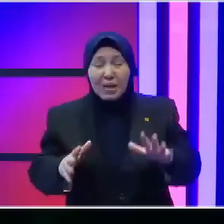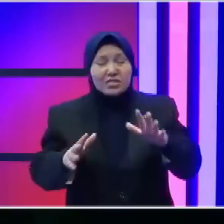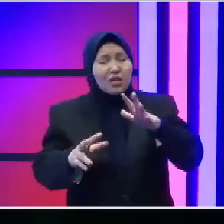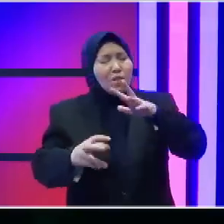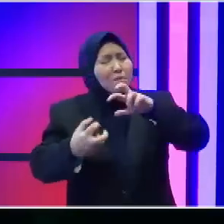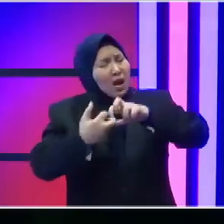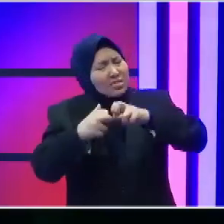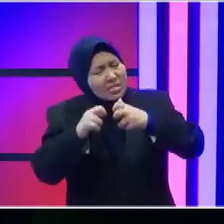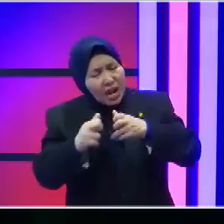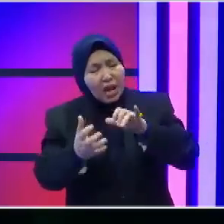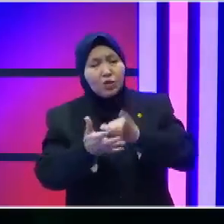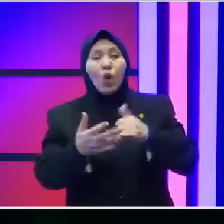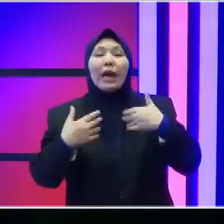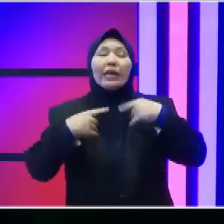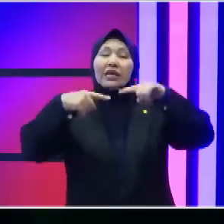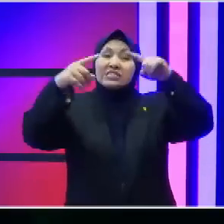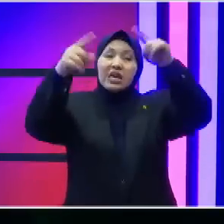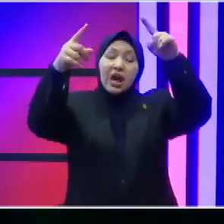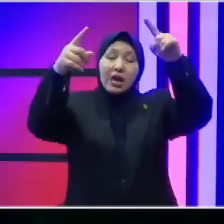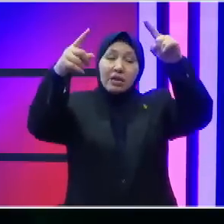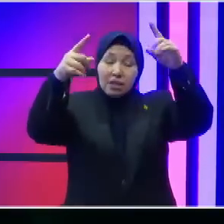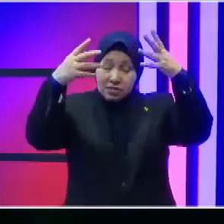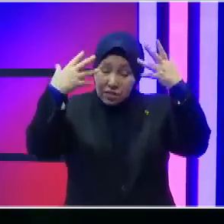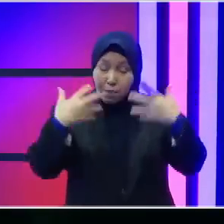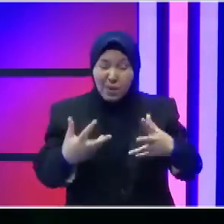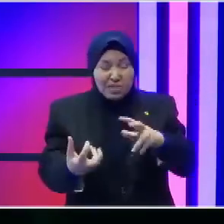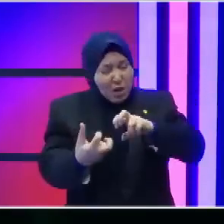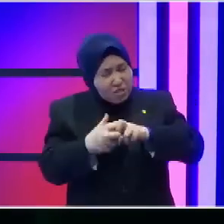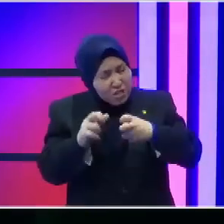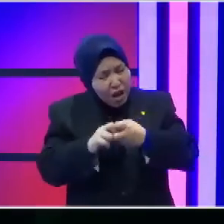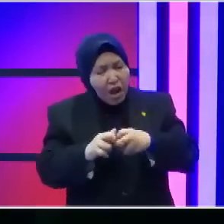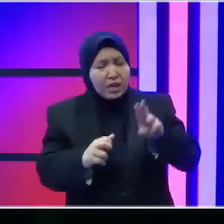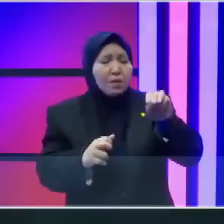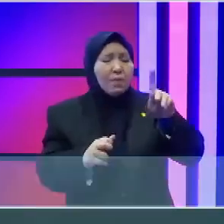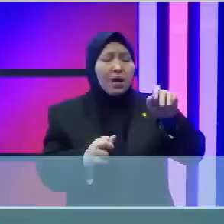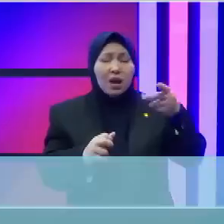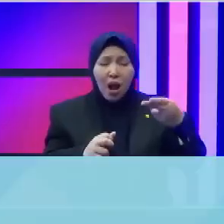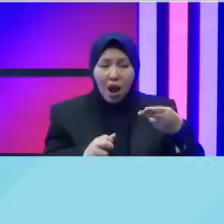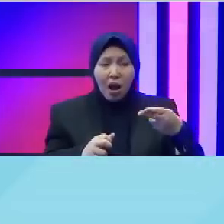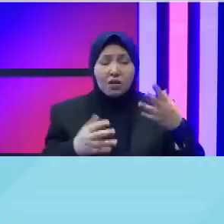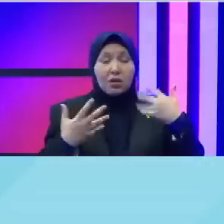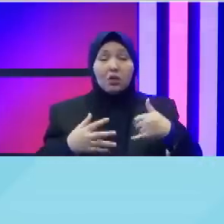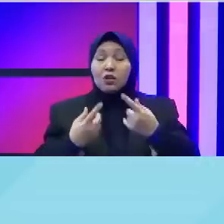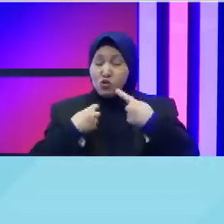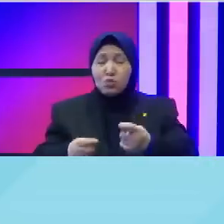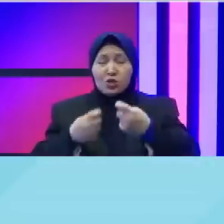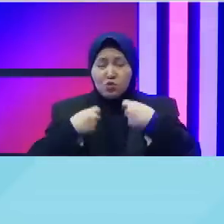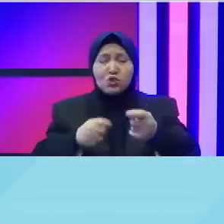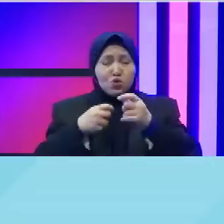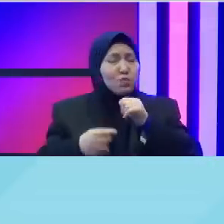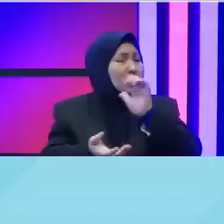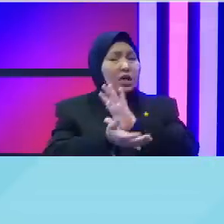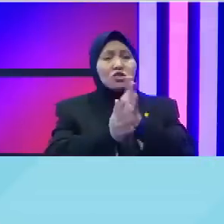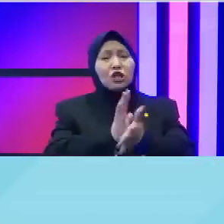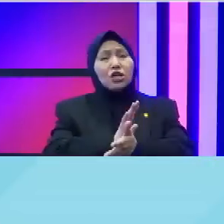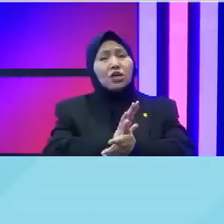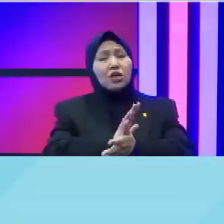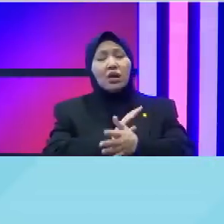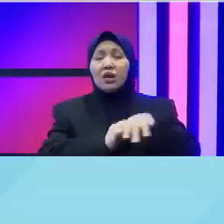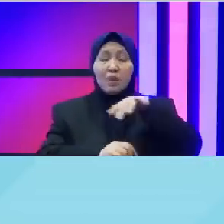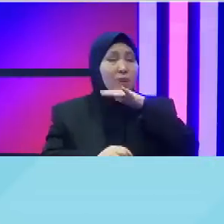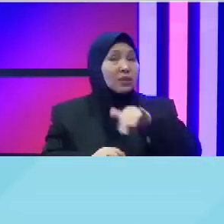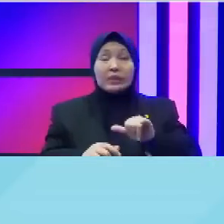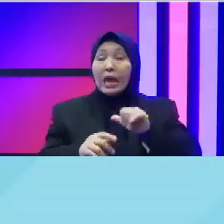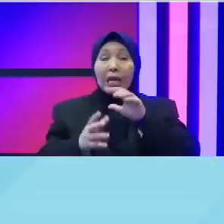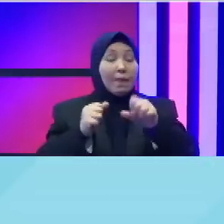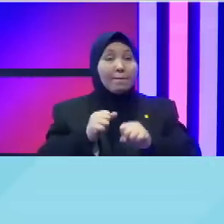ini ada kejayaan. Lepas perit di Mekah ini, lepas ini dahlah dekat Taif, cuba tak jadi juga Ustaz. Nabi tak nampak dah